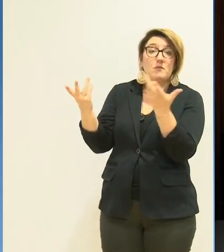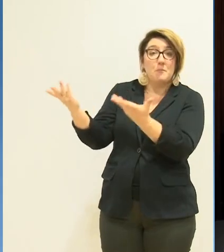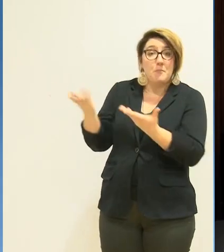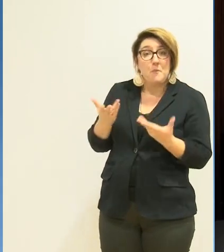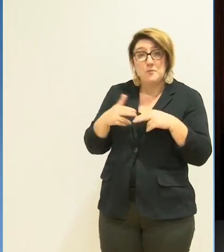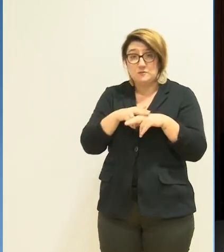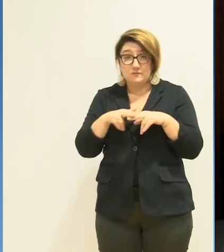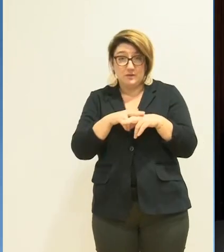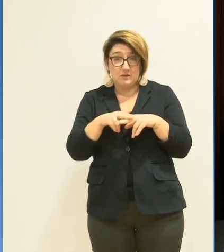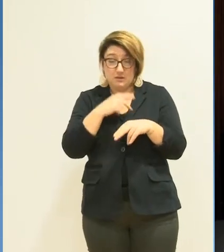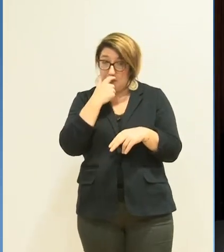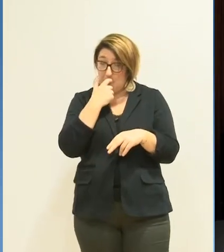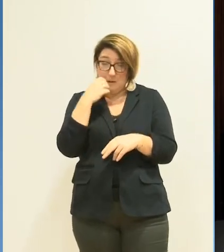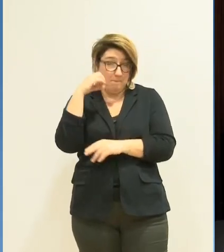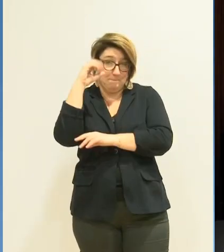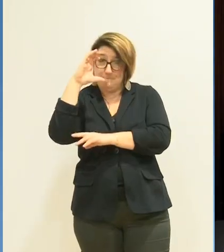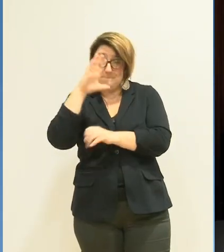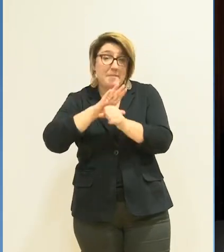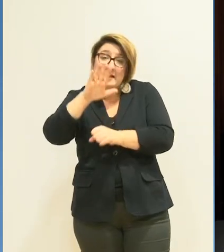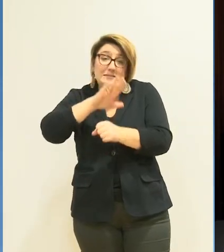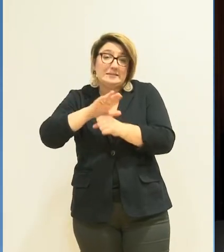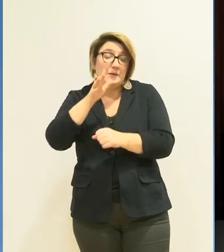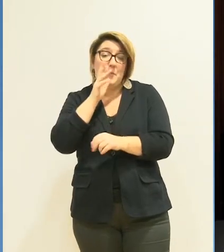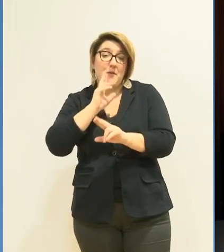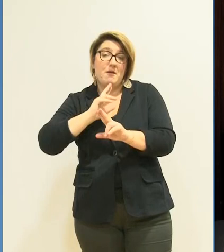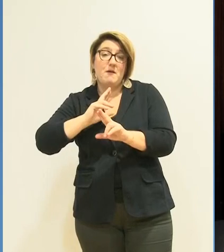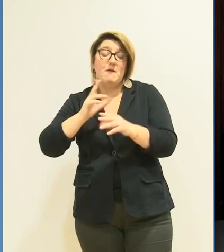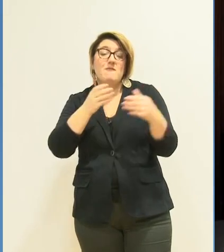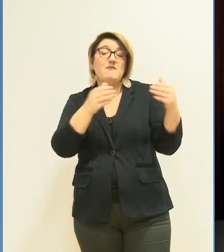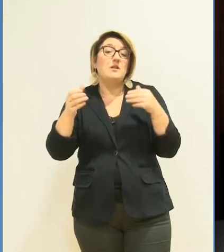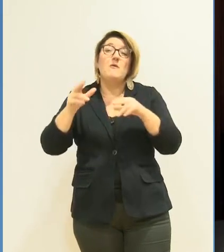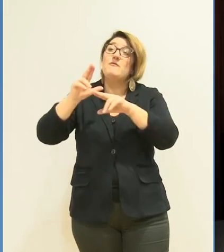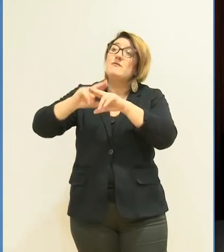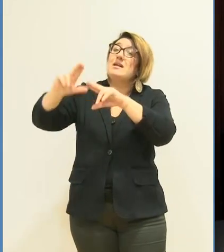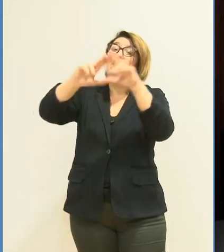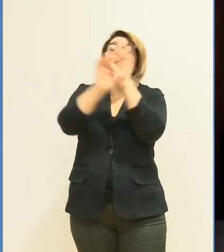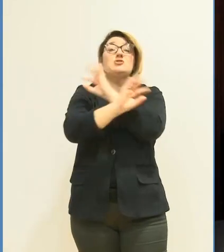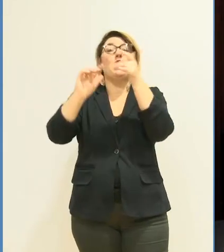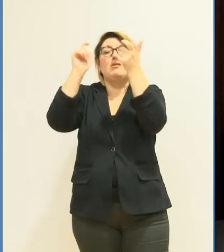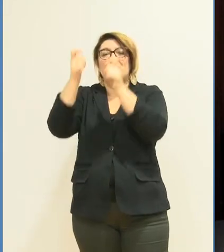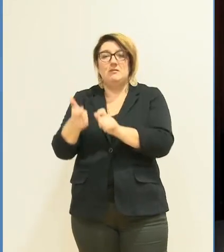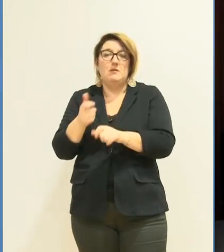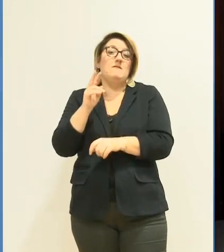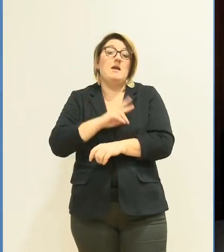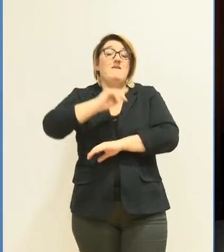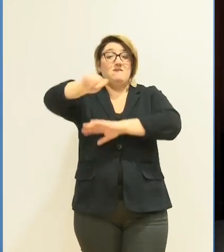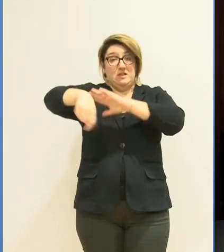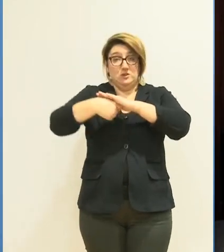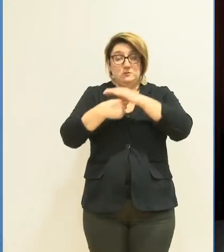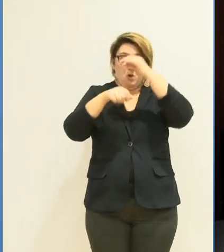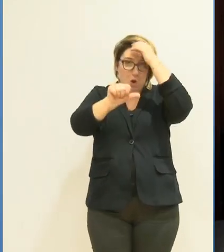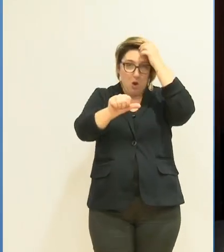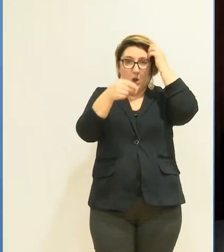important pour pour la rénovation de la villeneuve là ce sont des financements en rue et nous ne pouvons pas